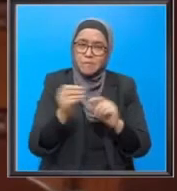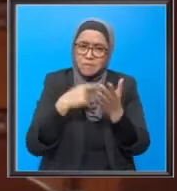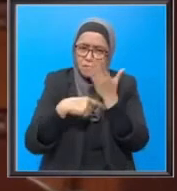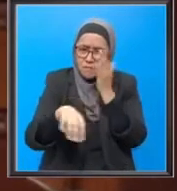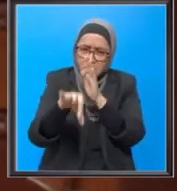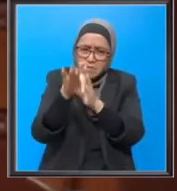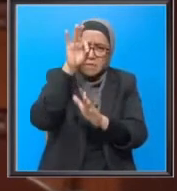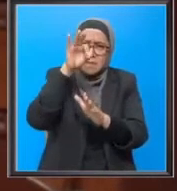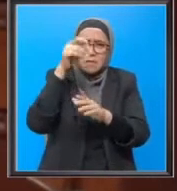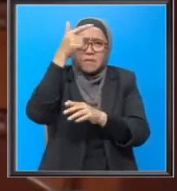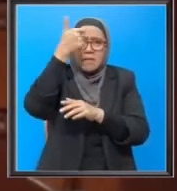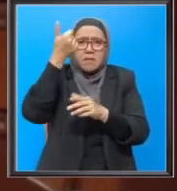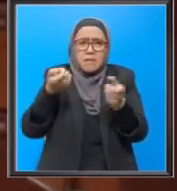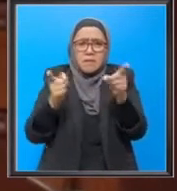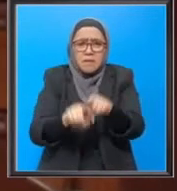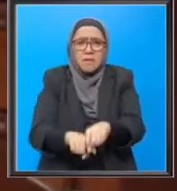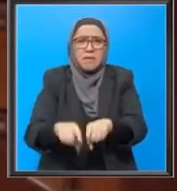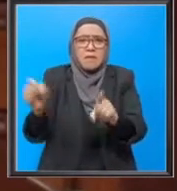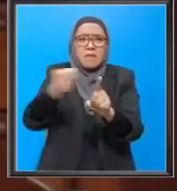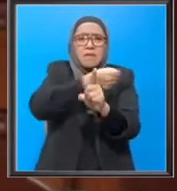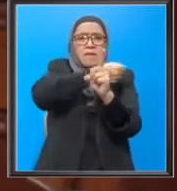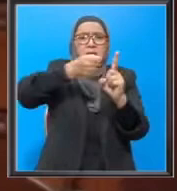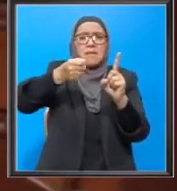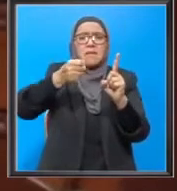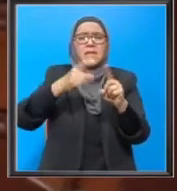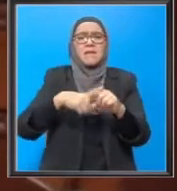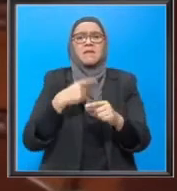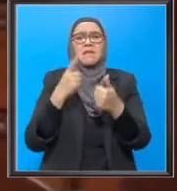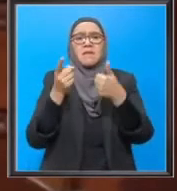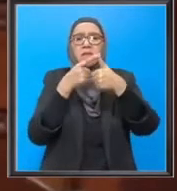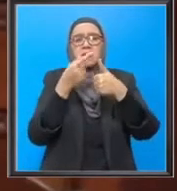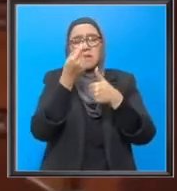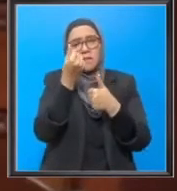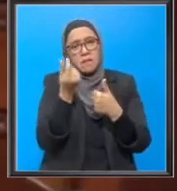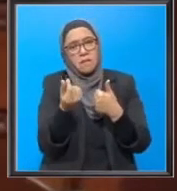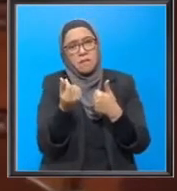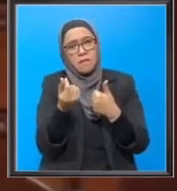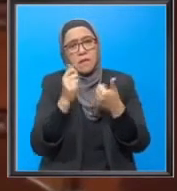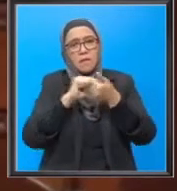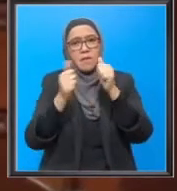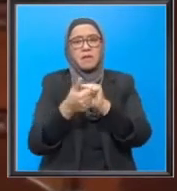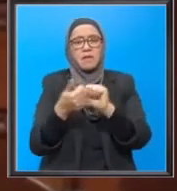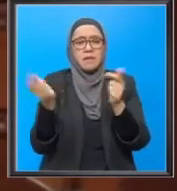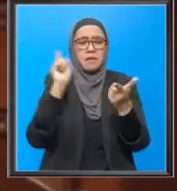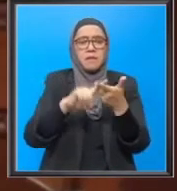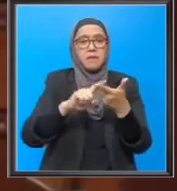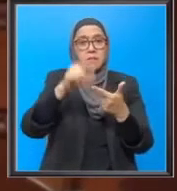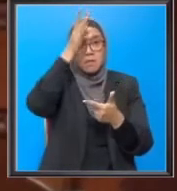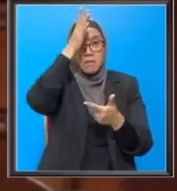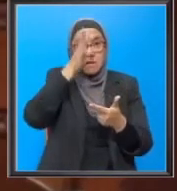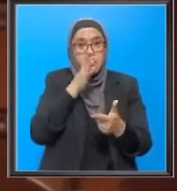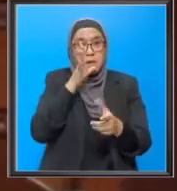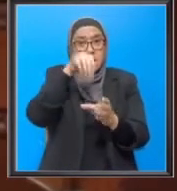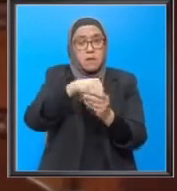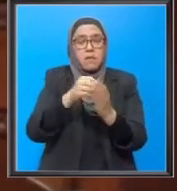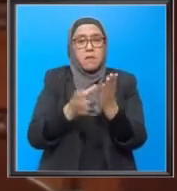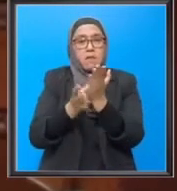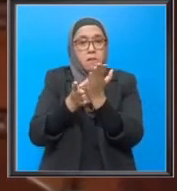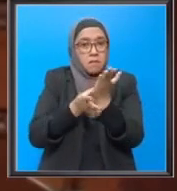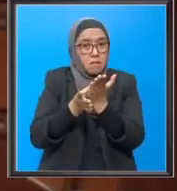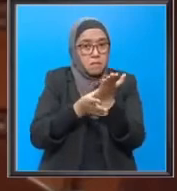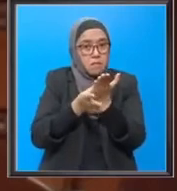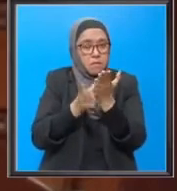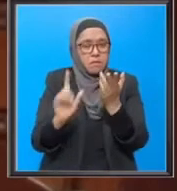berlakunya pendarahan adalah ia pertama masalah keuangan yang kedua adalah ibu bakpo terlibat dengan penagihan dadah dan